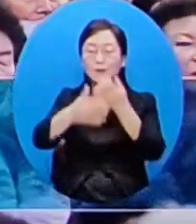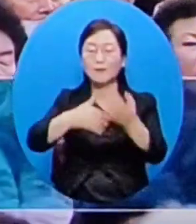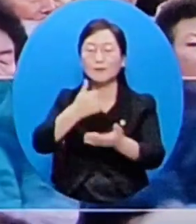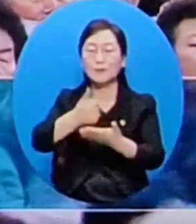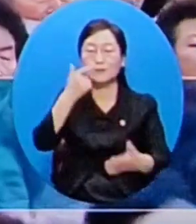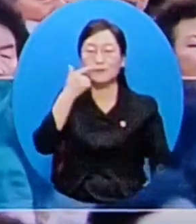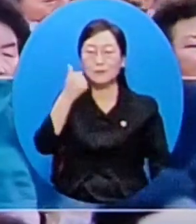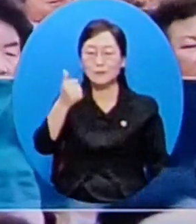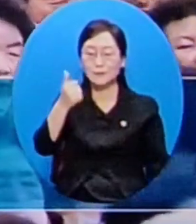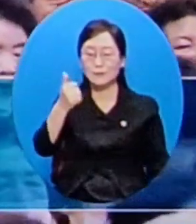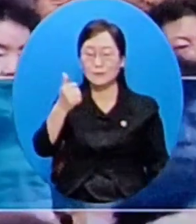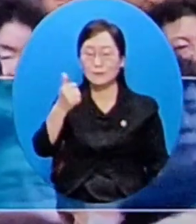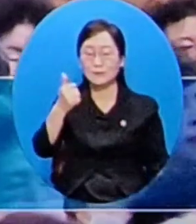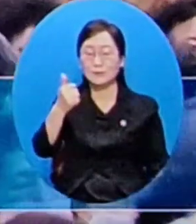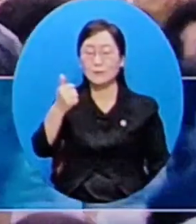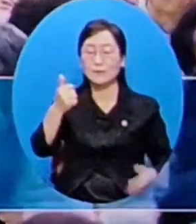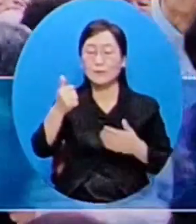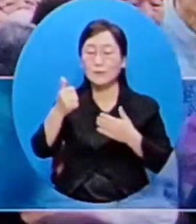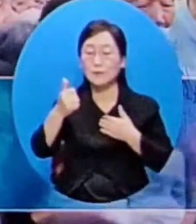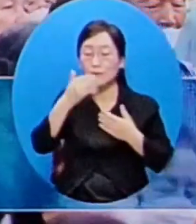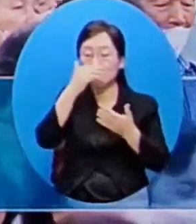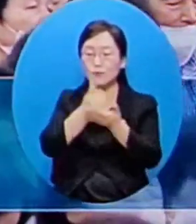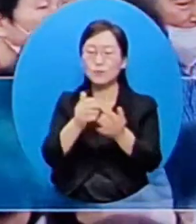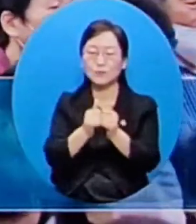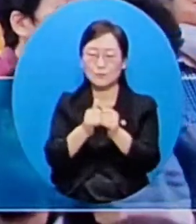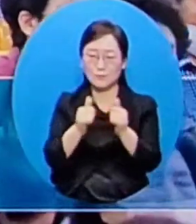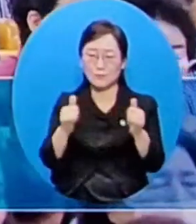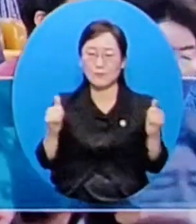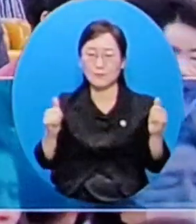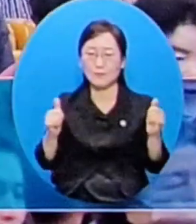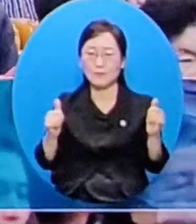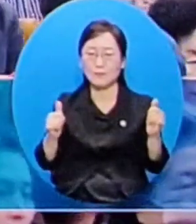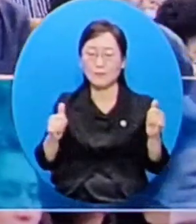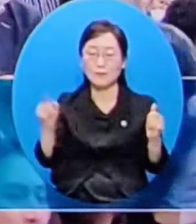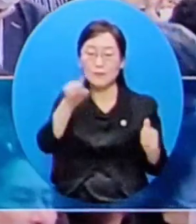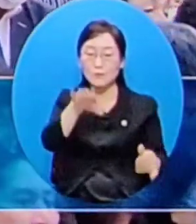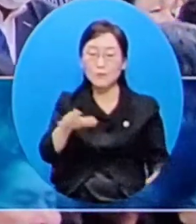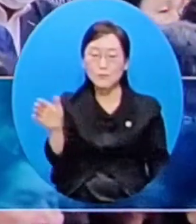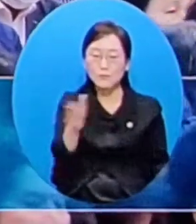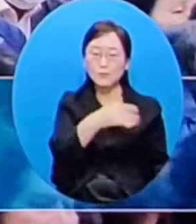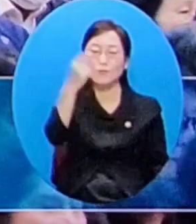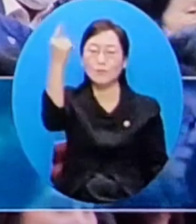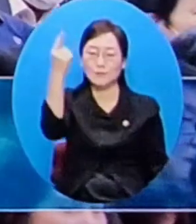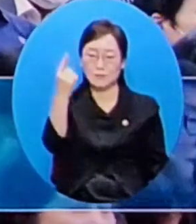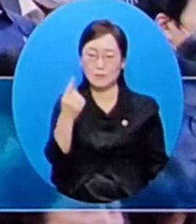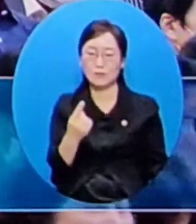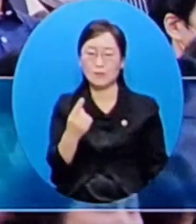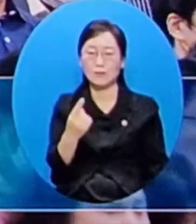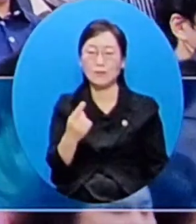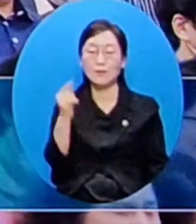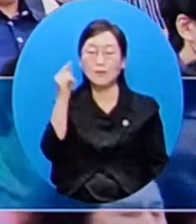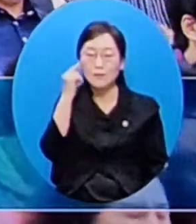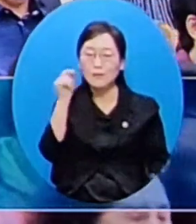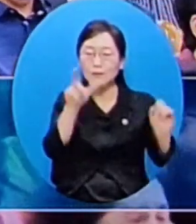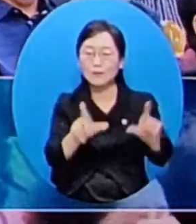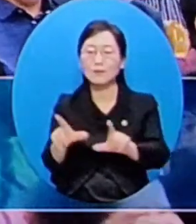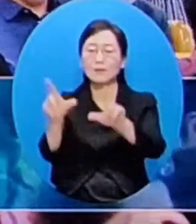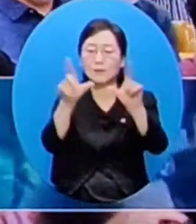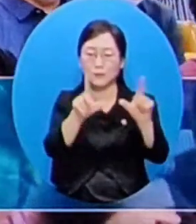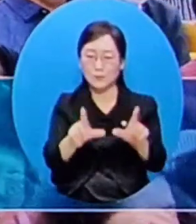아버지, 저는 죄인입니다. 어디에서 와서 왜